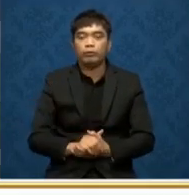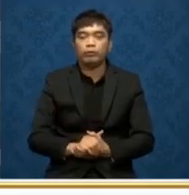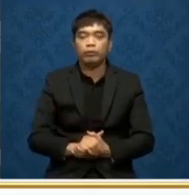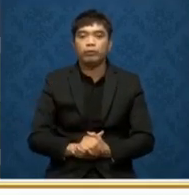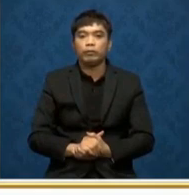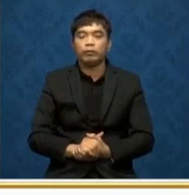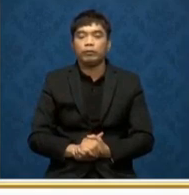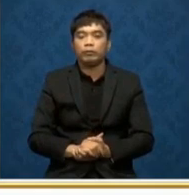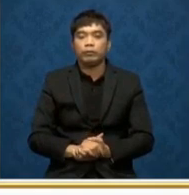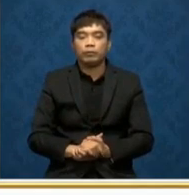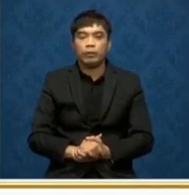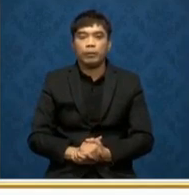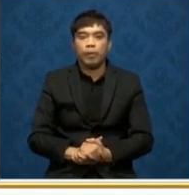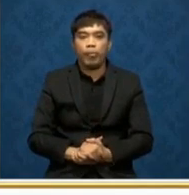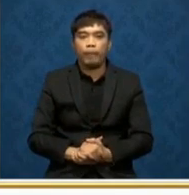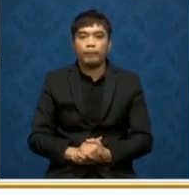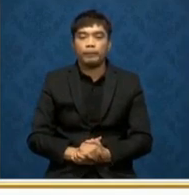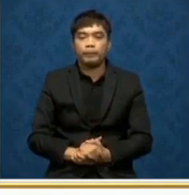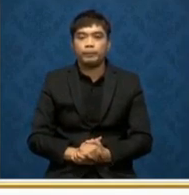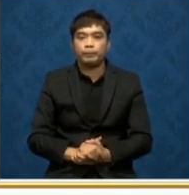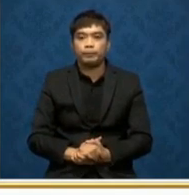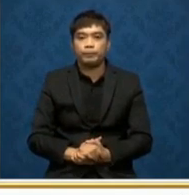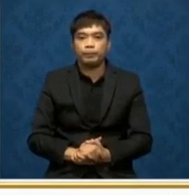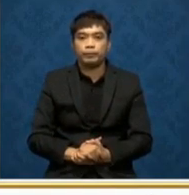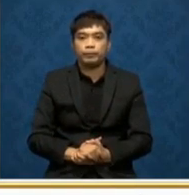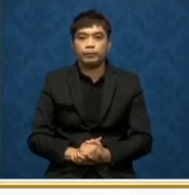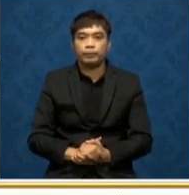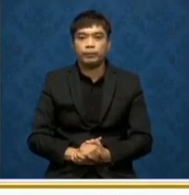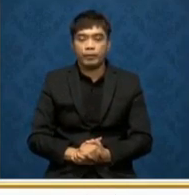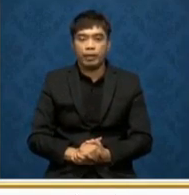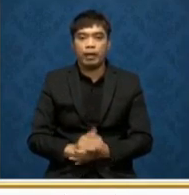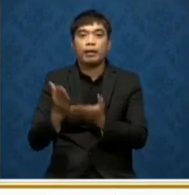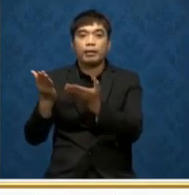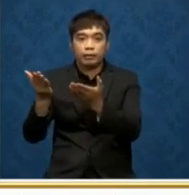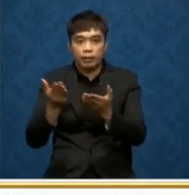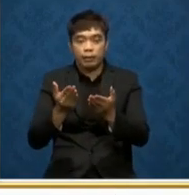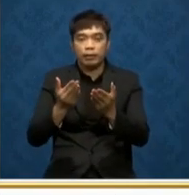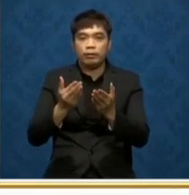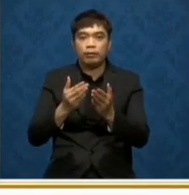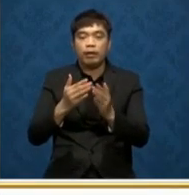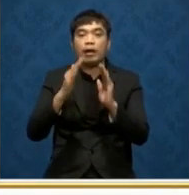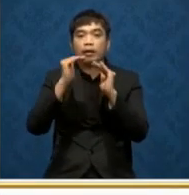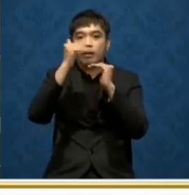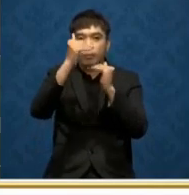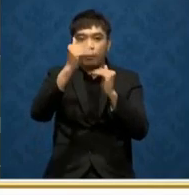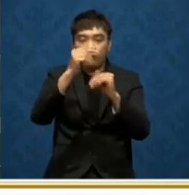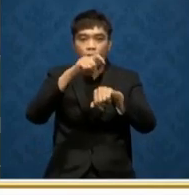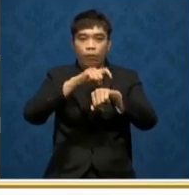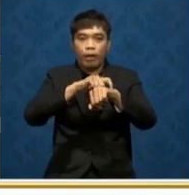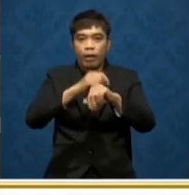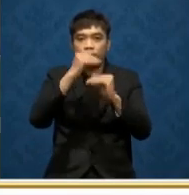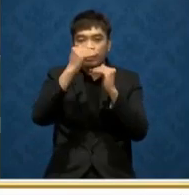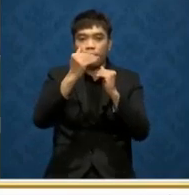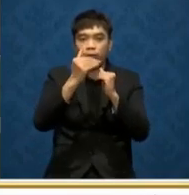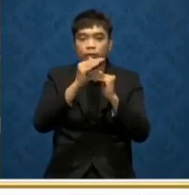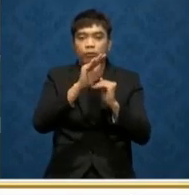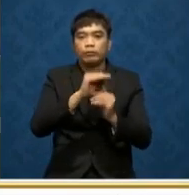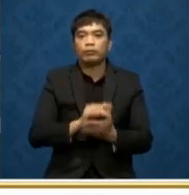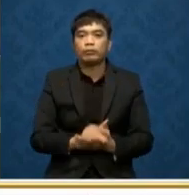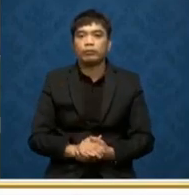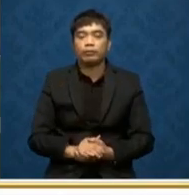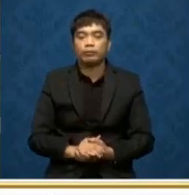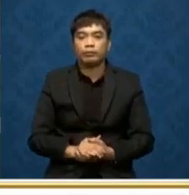ครับท่านสมาชิกครับ เชิญกำหนดระยะเวลาในการพิจารณาของคณะกรรมการครับ เรียนท่านประ